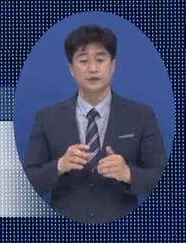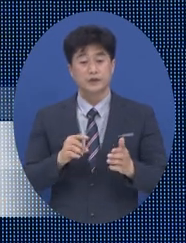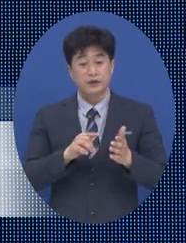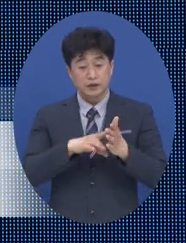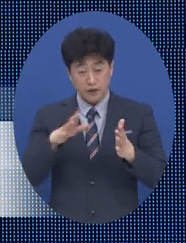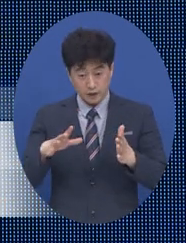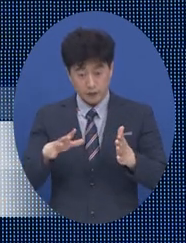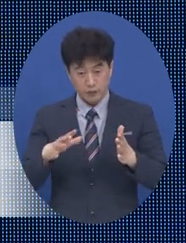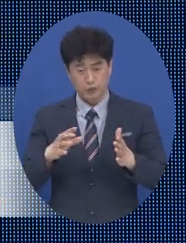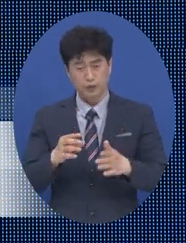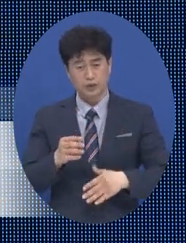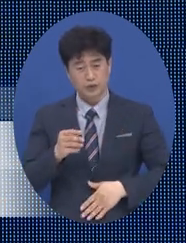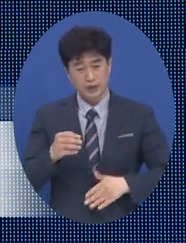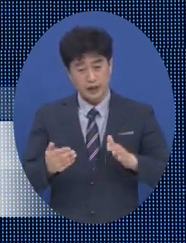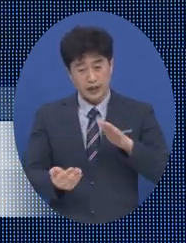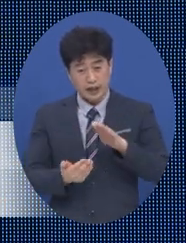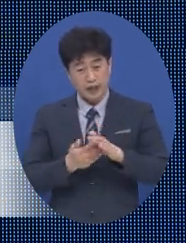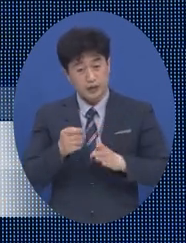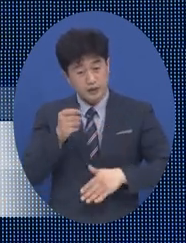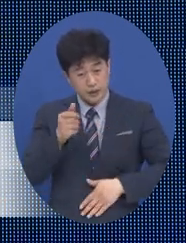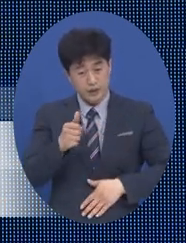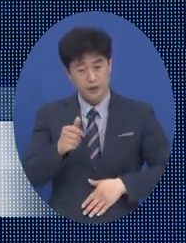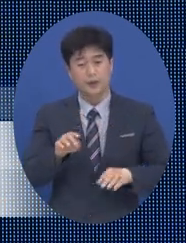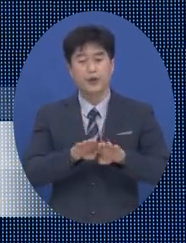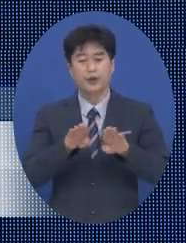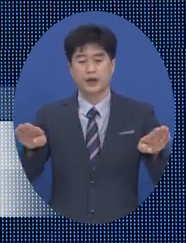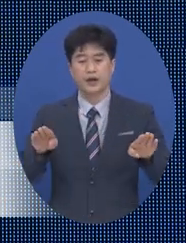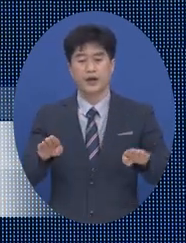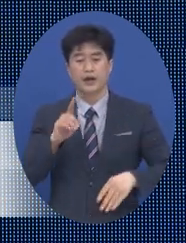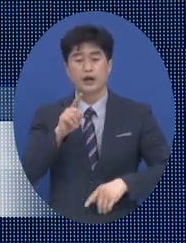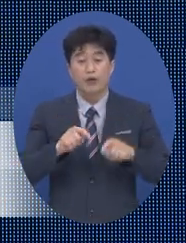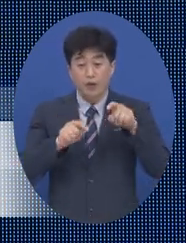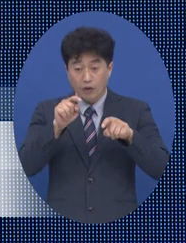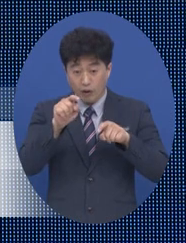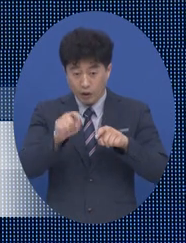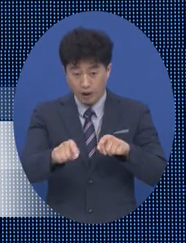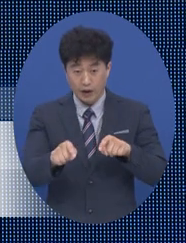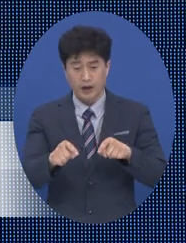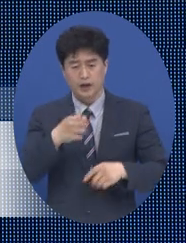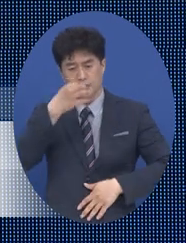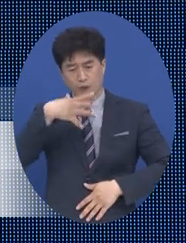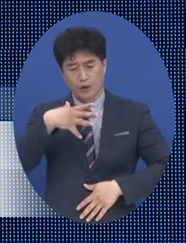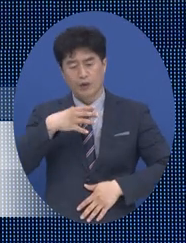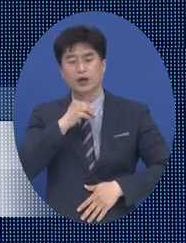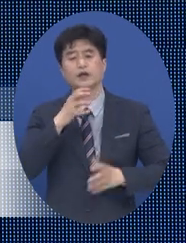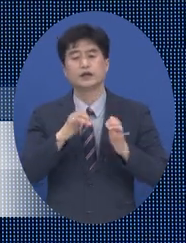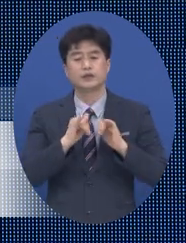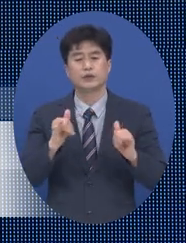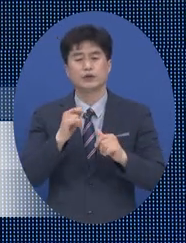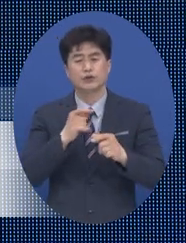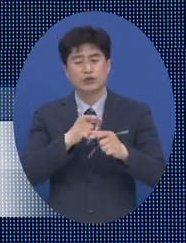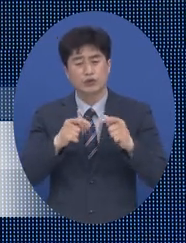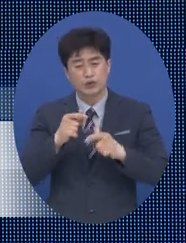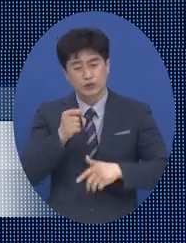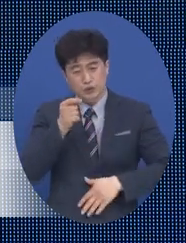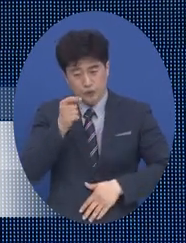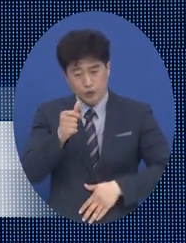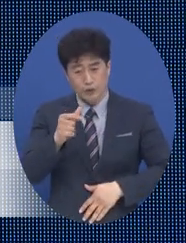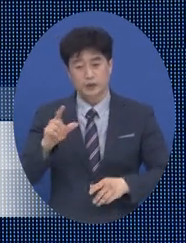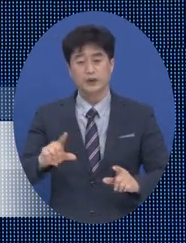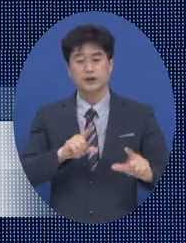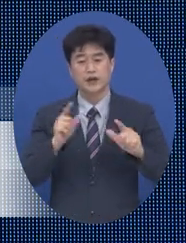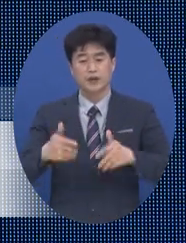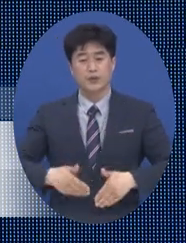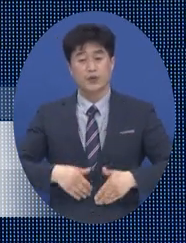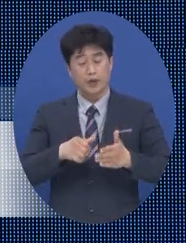남아 최소한 평등하게 아니면 한 발전과 더 나아가서 힘들고 가난한 사람들에게 더 좁게